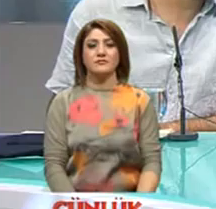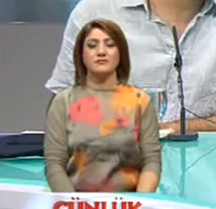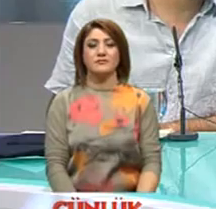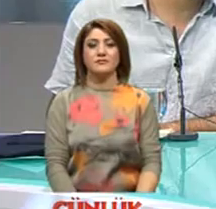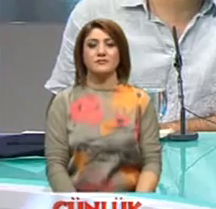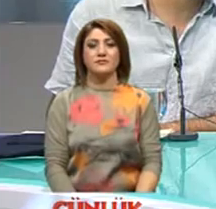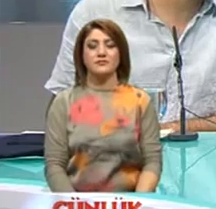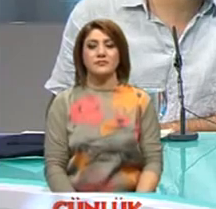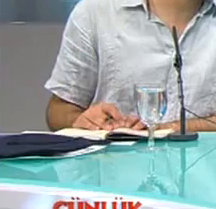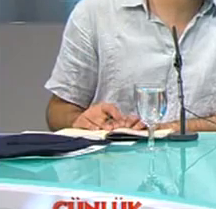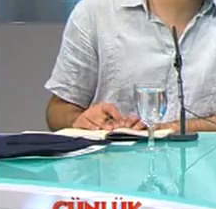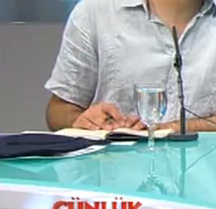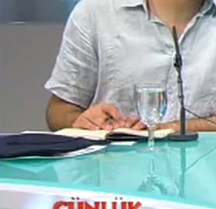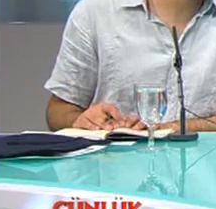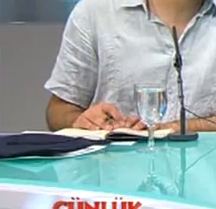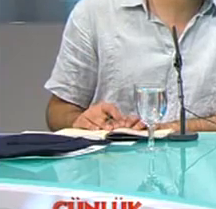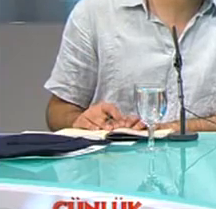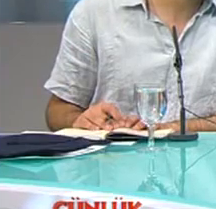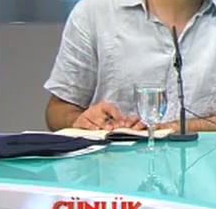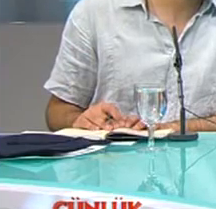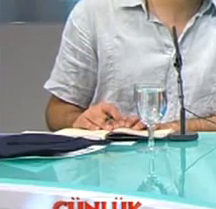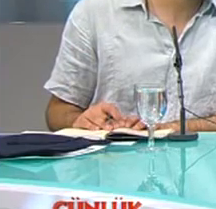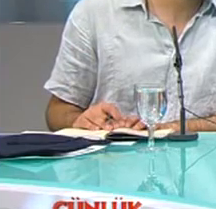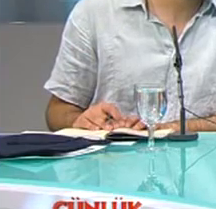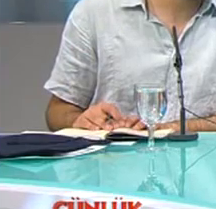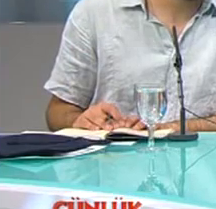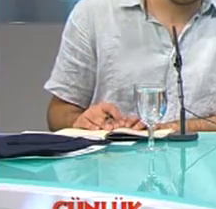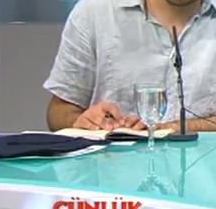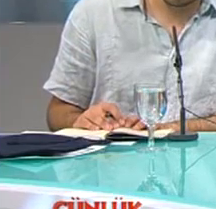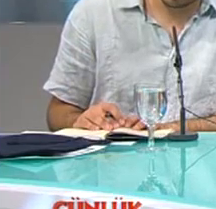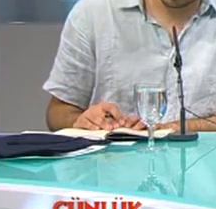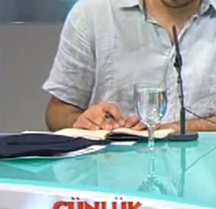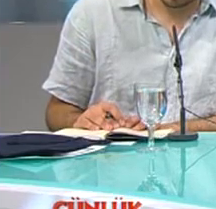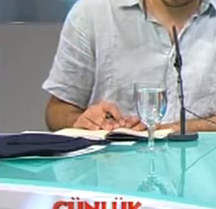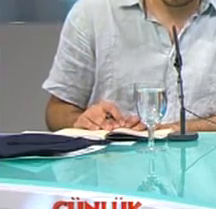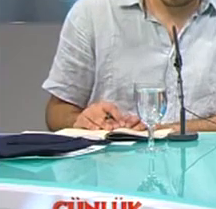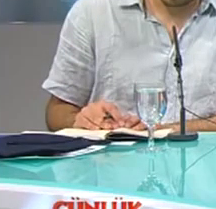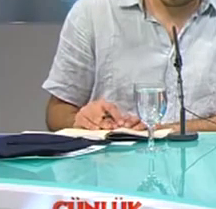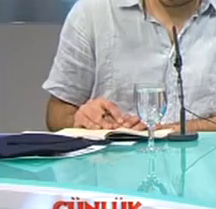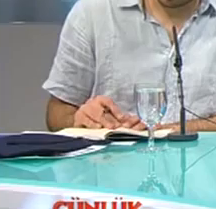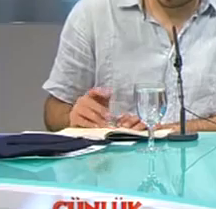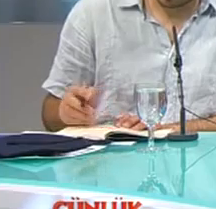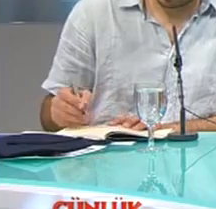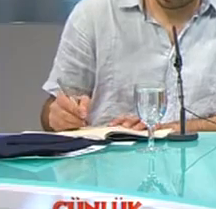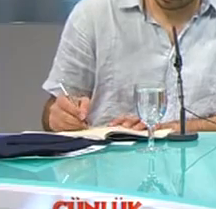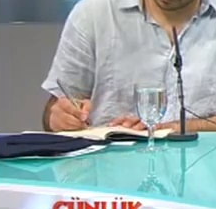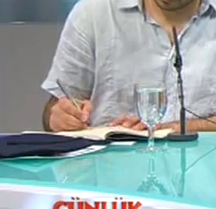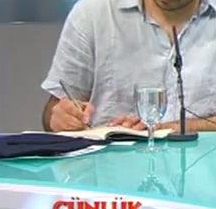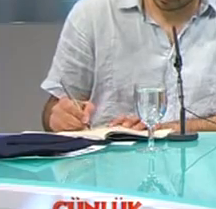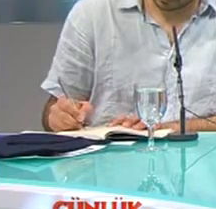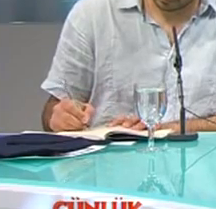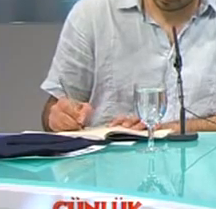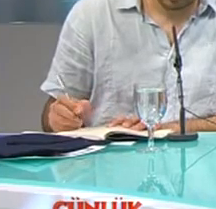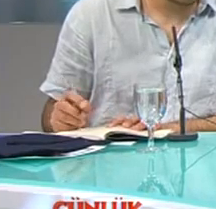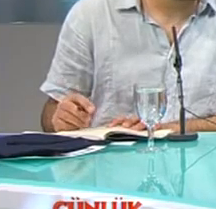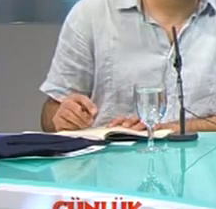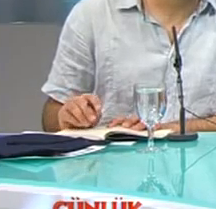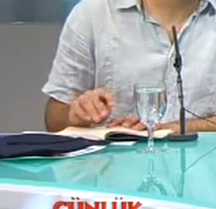little ones are really great at figuring out their language already at very very early